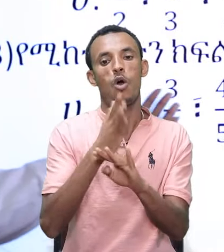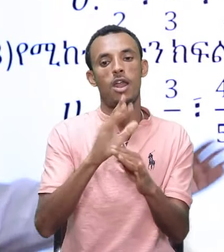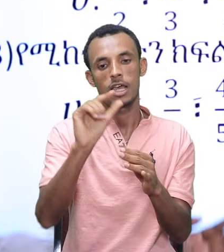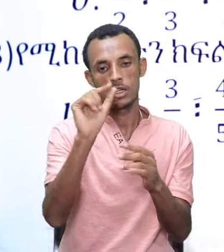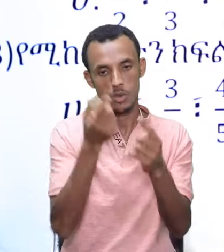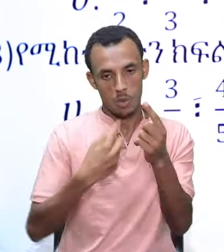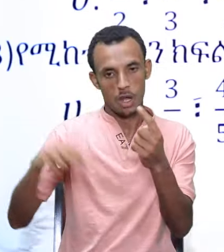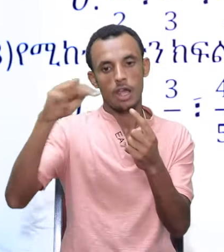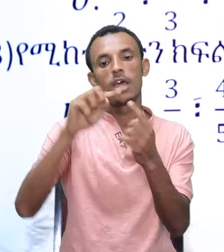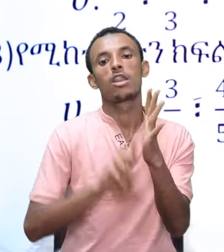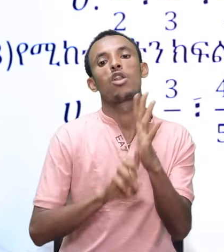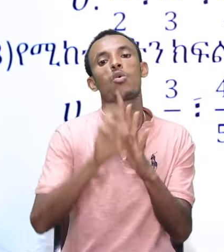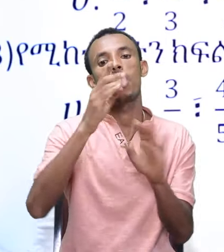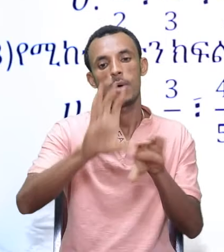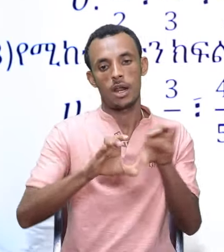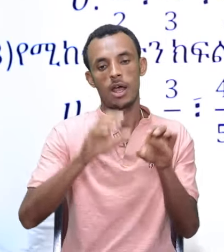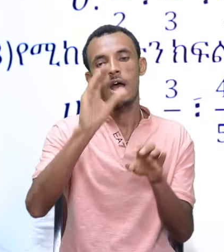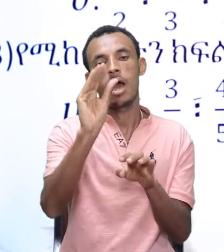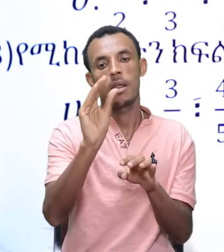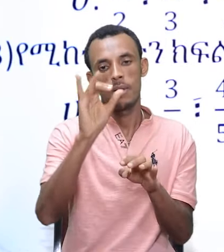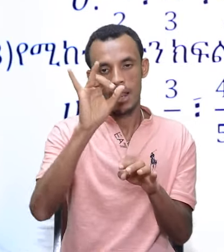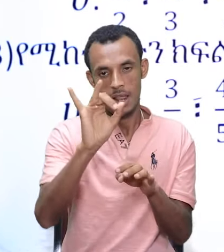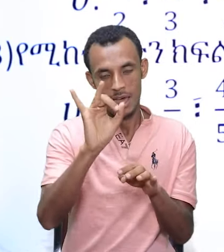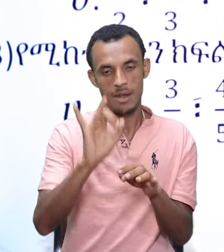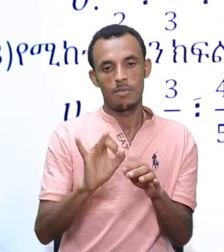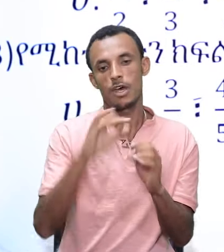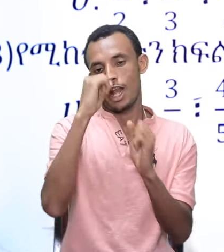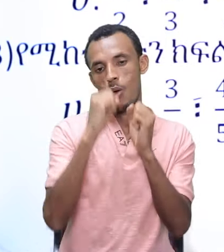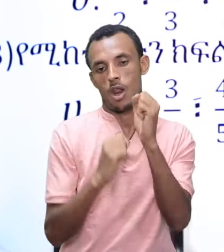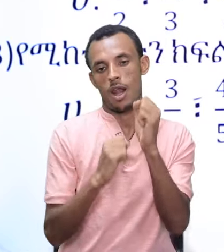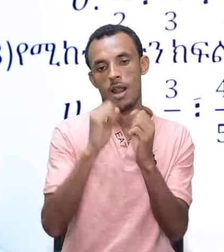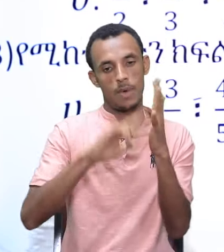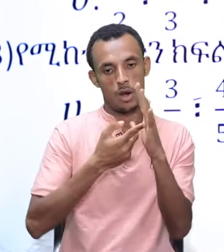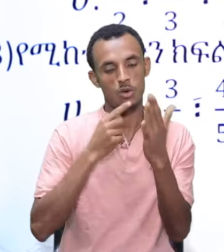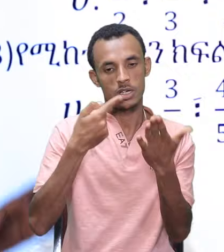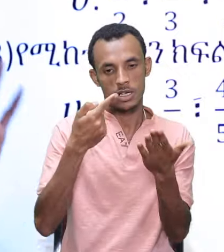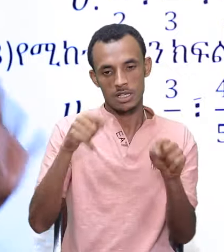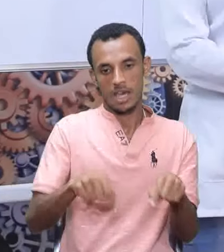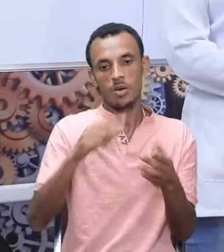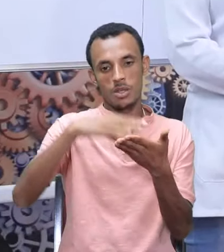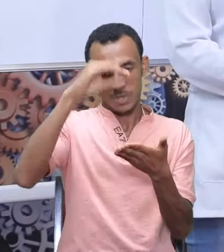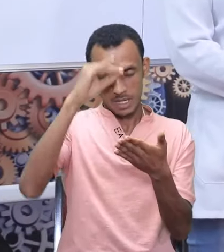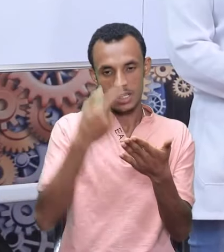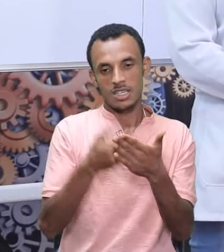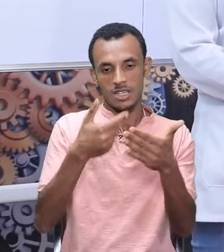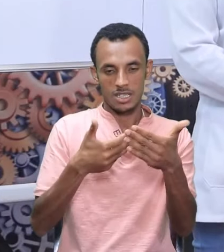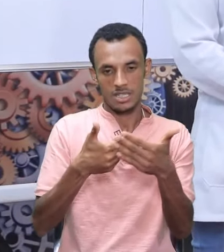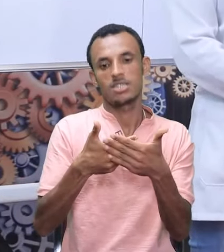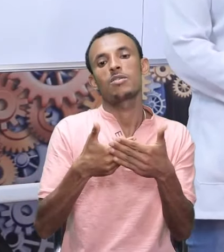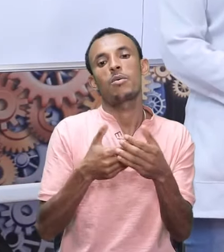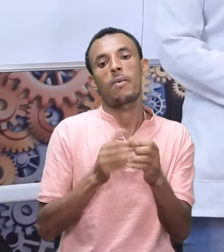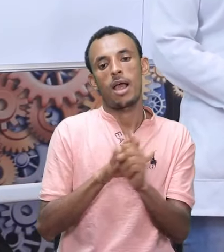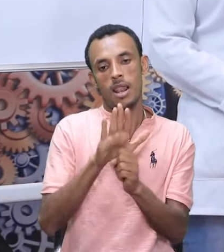ከትንሹ ወደ ትልቁ በማረግ ሃንም ለንም እናወዳድራለን ማለት ነው። ስለዚህ የዛሬው ትምህርት እዚህ ድረስ እናበቃለን። ይሄን